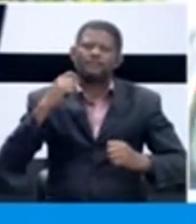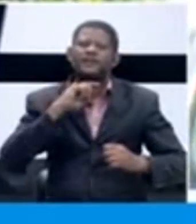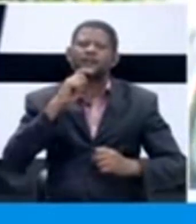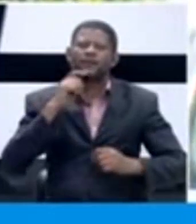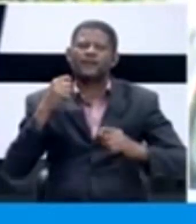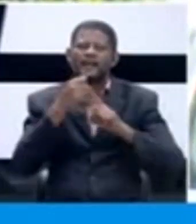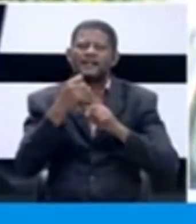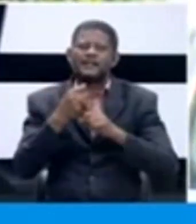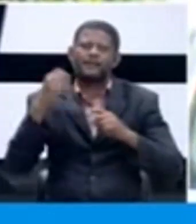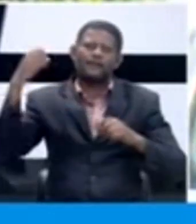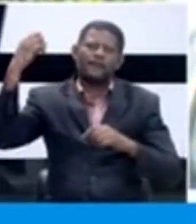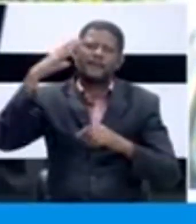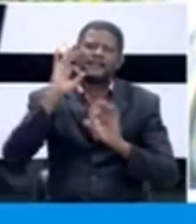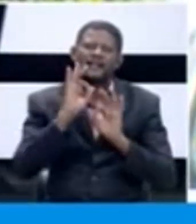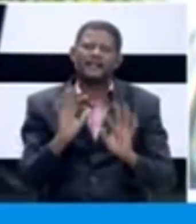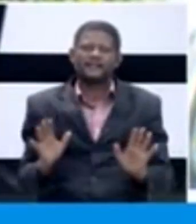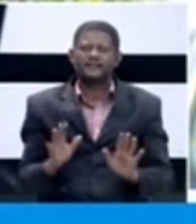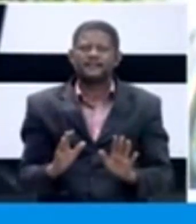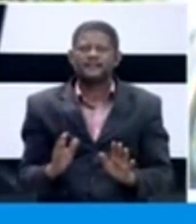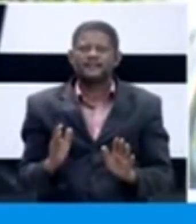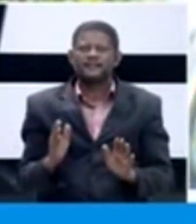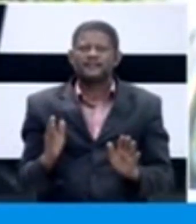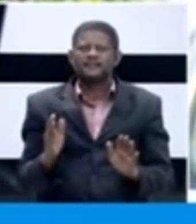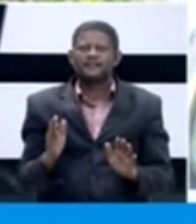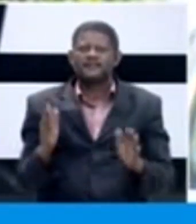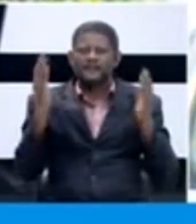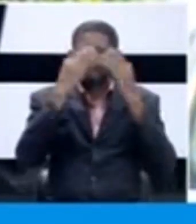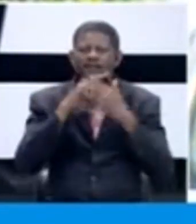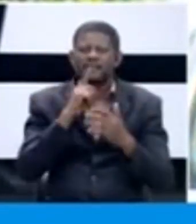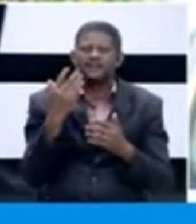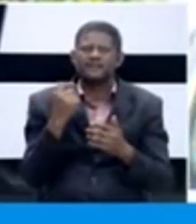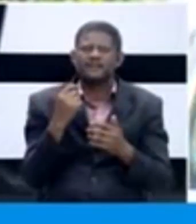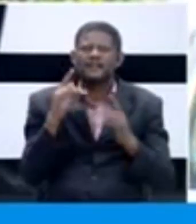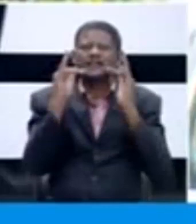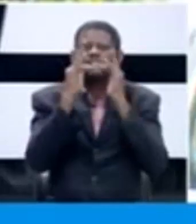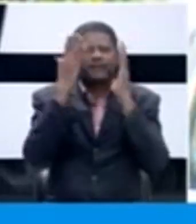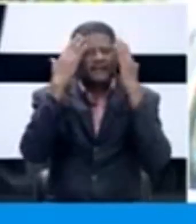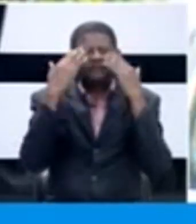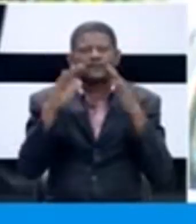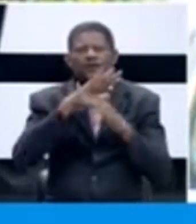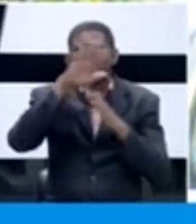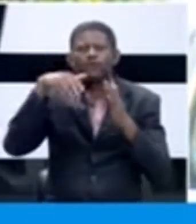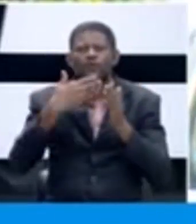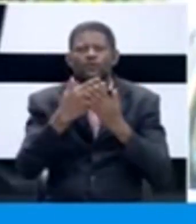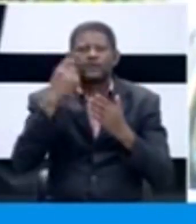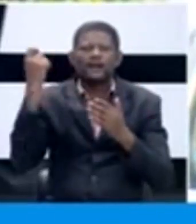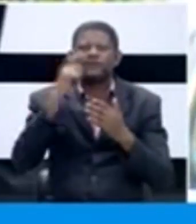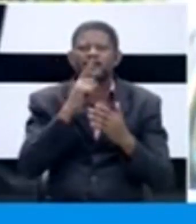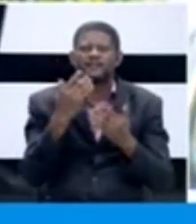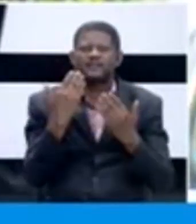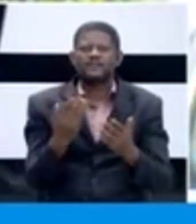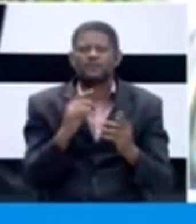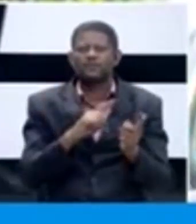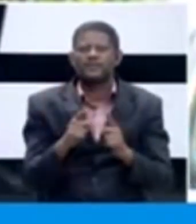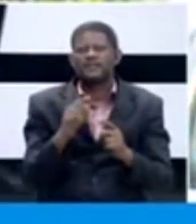መብራህቲ ኣይነበረናን፣ ፅሩይ ማይ ኣይነበረናን፣ ኔትወርክ ኣይንፈልጥን። ብሙሉእ እዚ ተዓዊትና ኢና። ሕዚ እውን